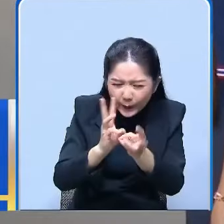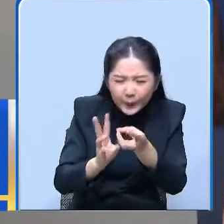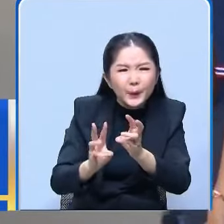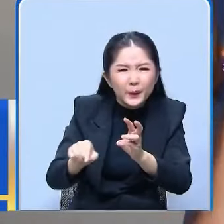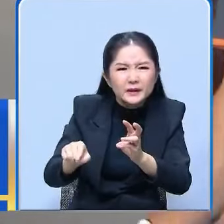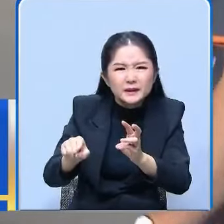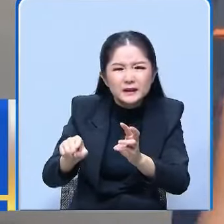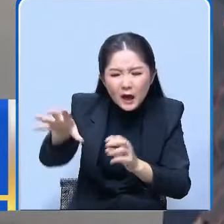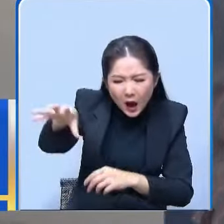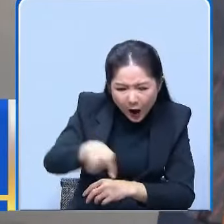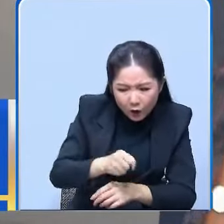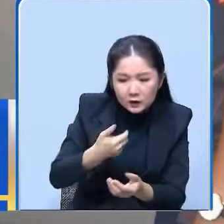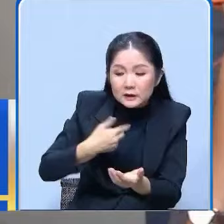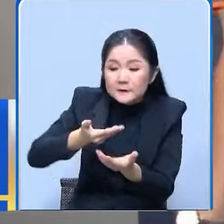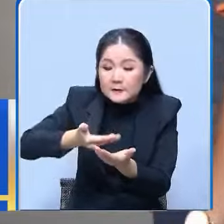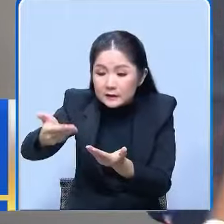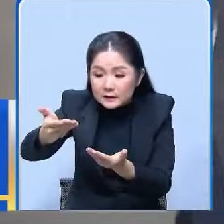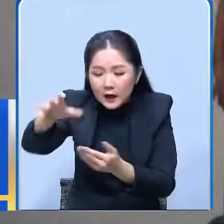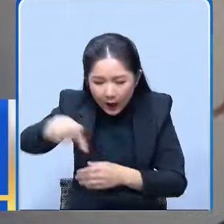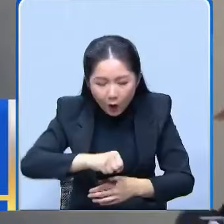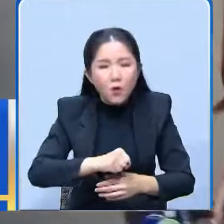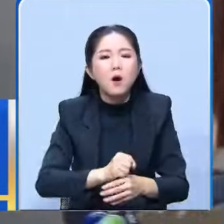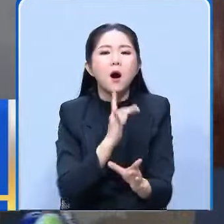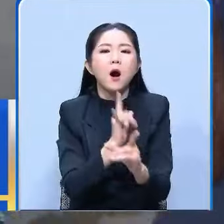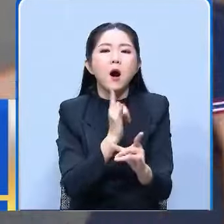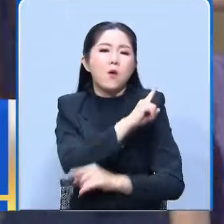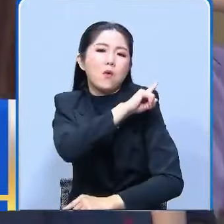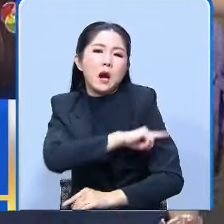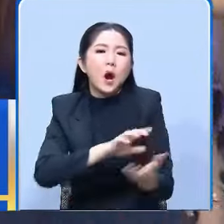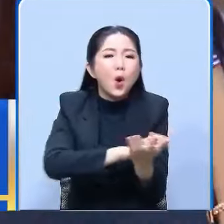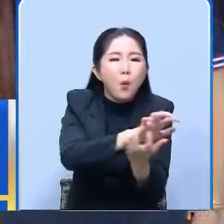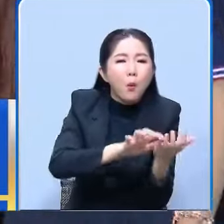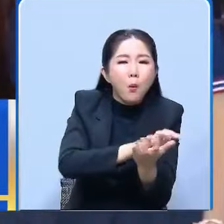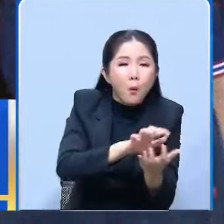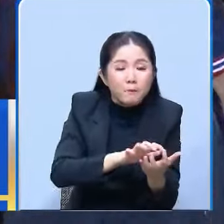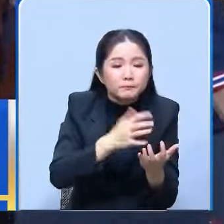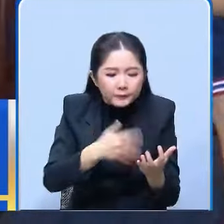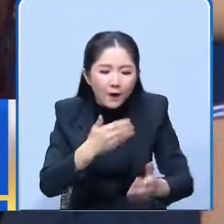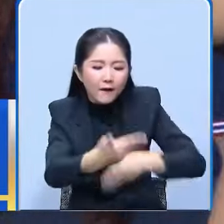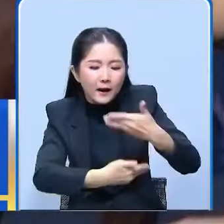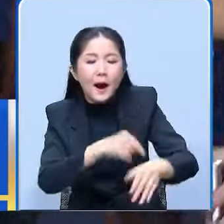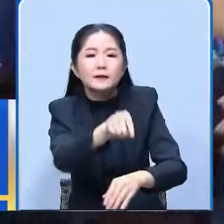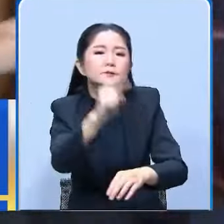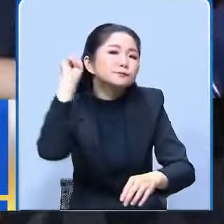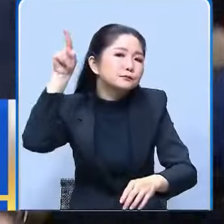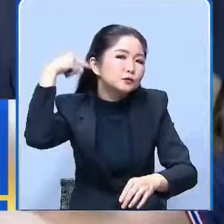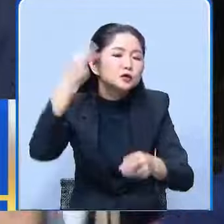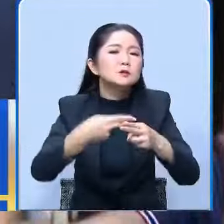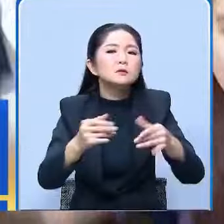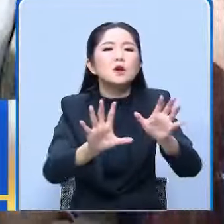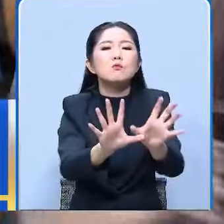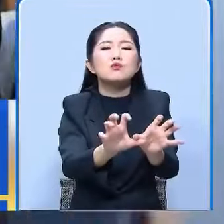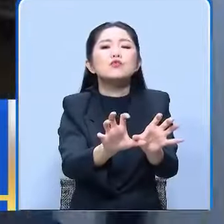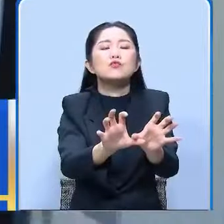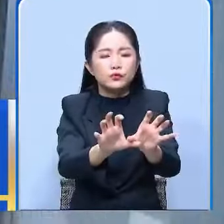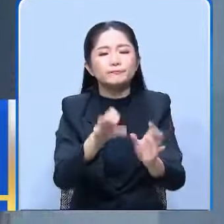ส่วนผสมในการผลิตเหล้าขาวอะค่ะแล้วก็ขายต่อให้กับเจ๊ปูแล้วก็ไปใช้ผลิตยาดองล็อตที่มีปัญหาเนี่ยแหละซึ่งจากการสอบปากคำ